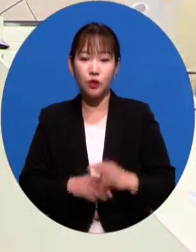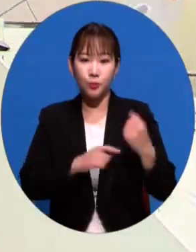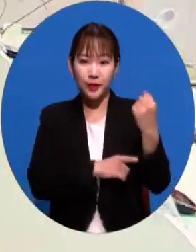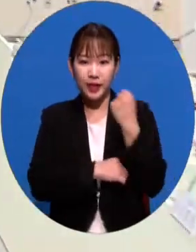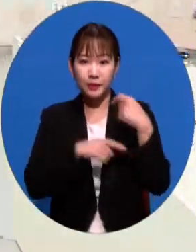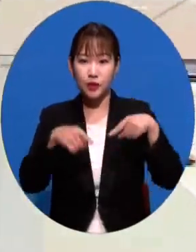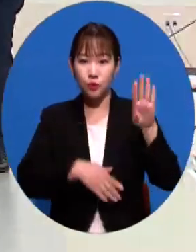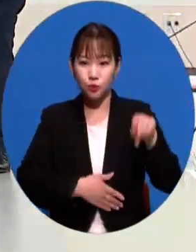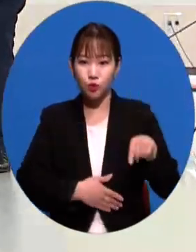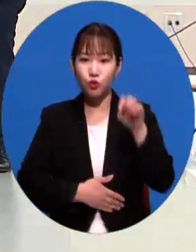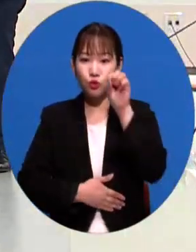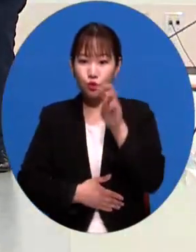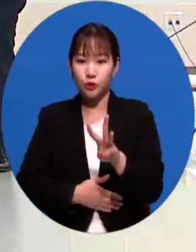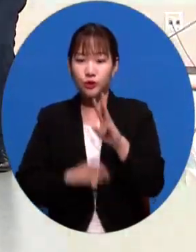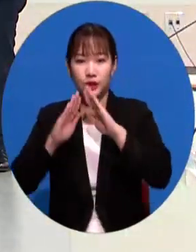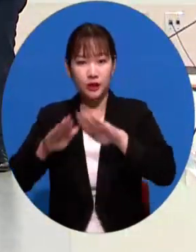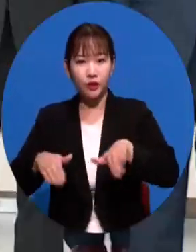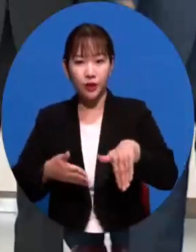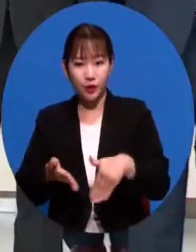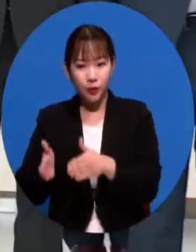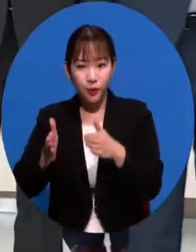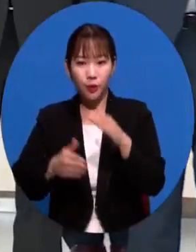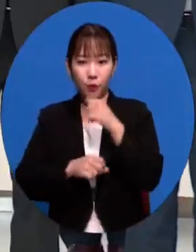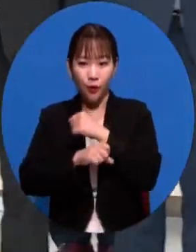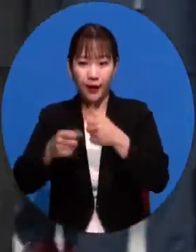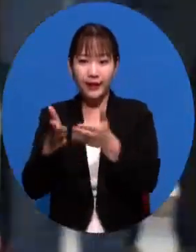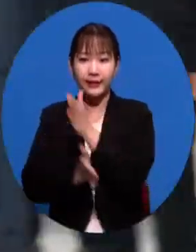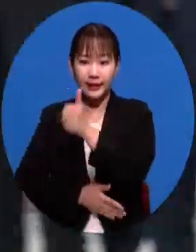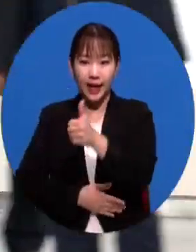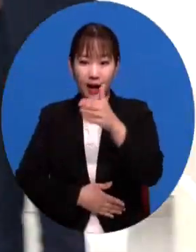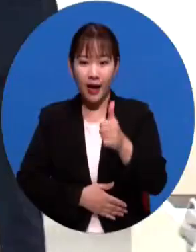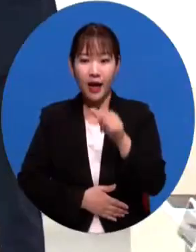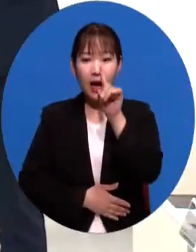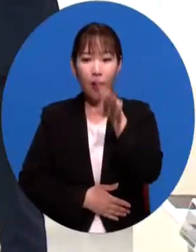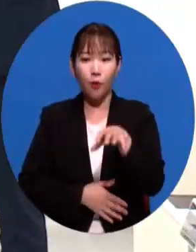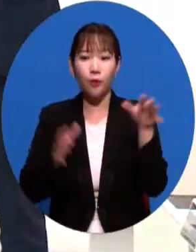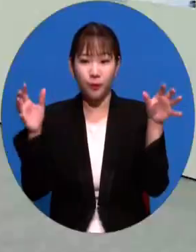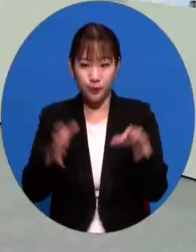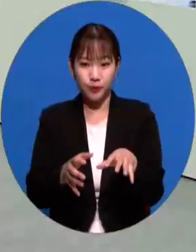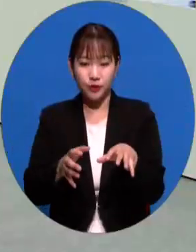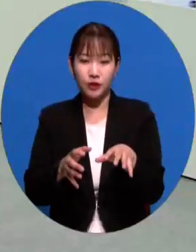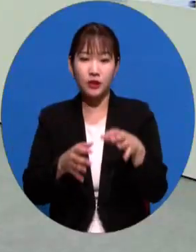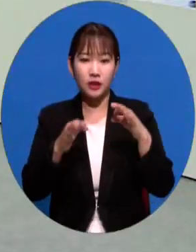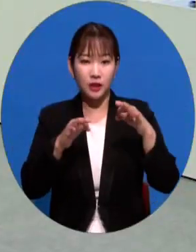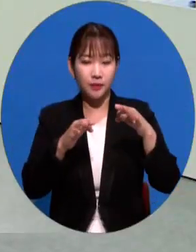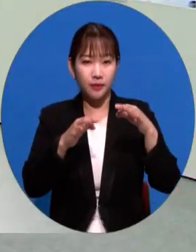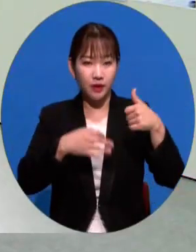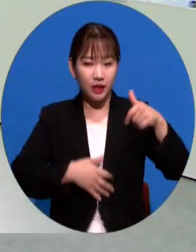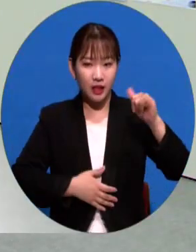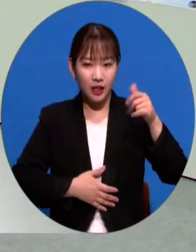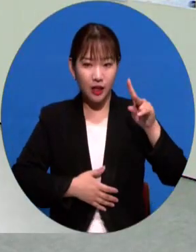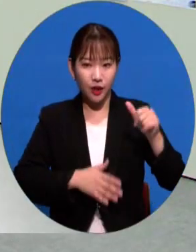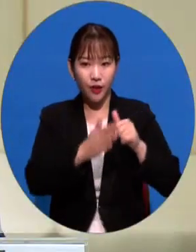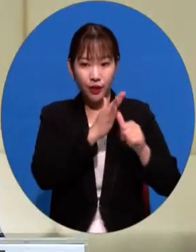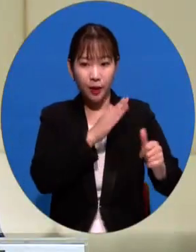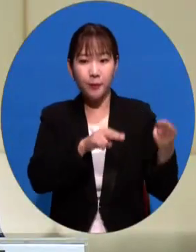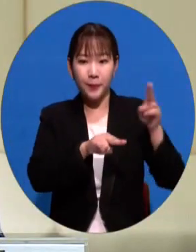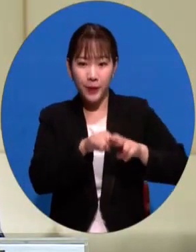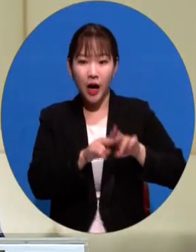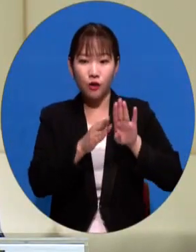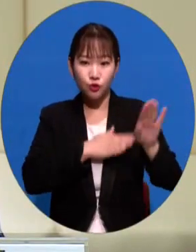국민의힘 지도부와 광주, 전남북 광역단체장들이 한자리에 모였습니다. 김기현 당대표 체제 후 전국